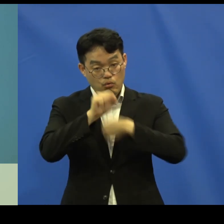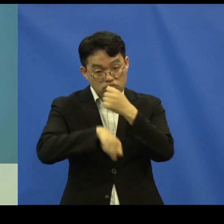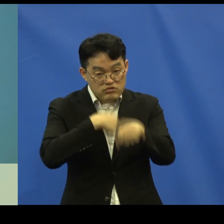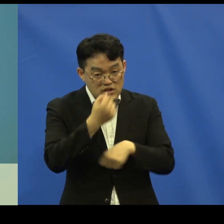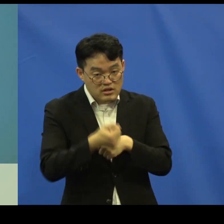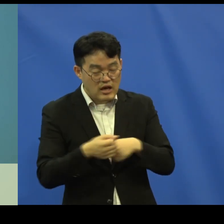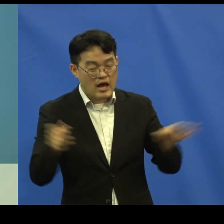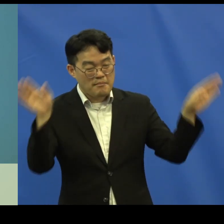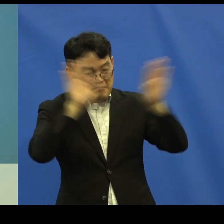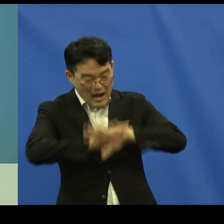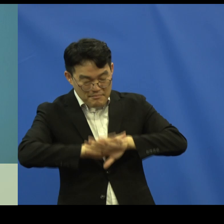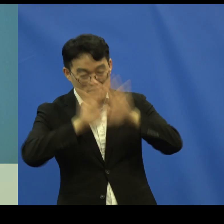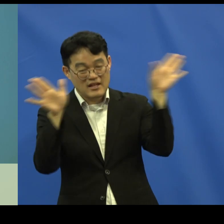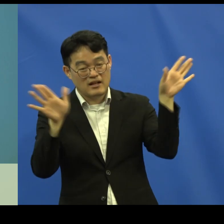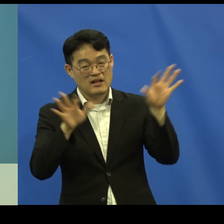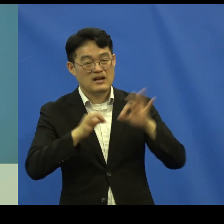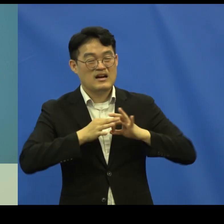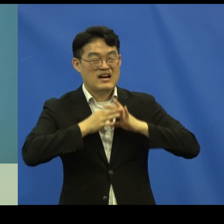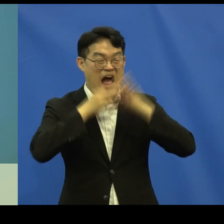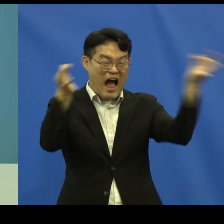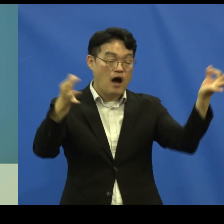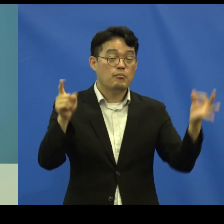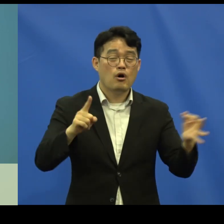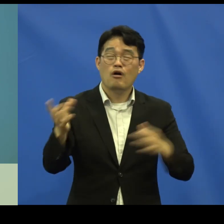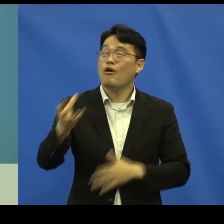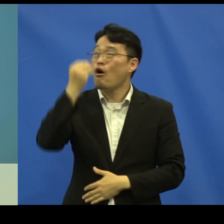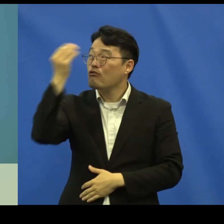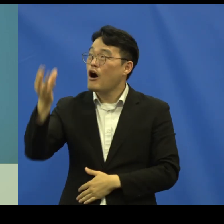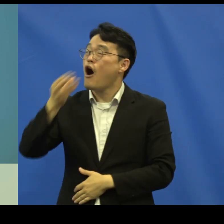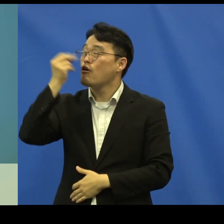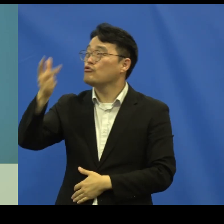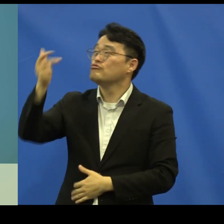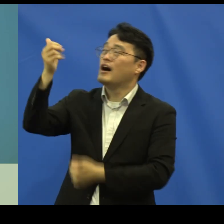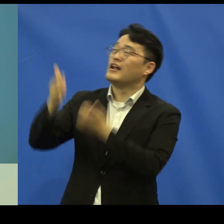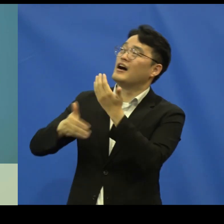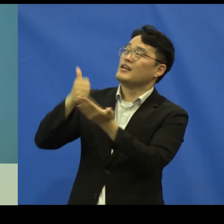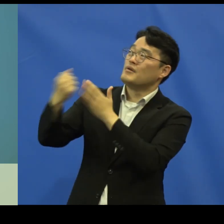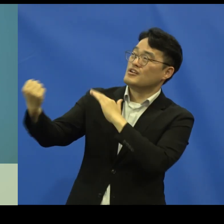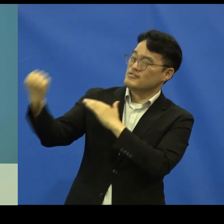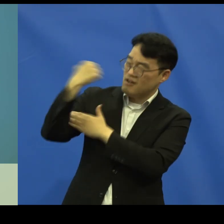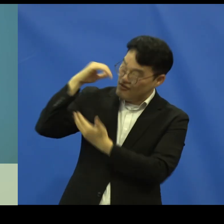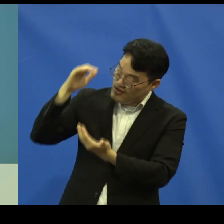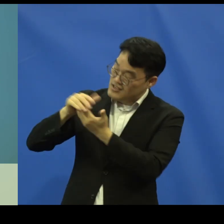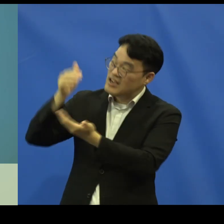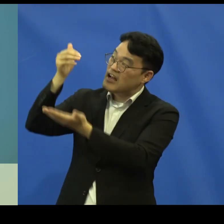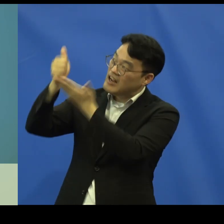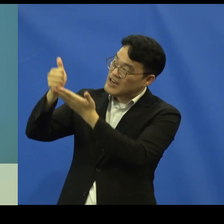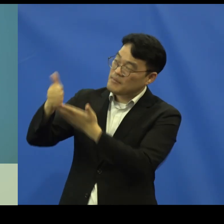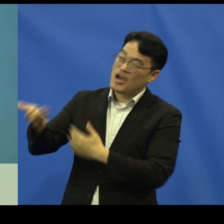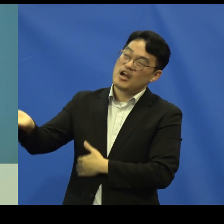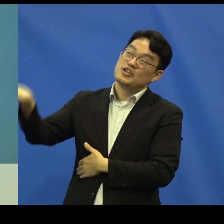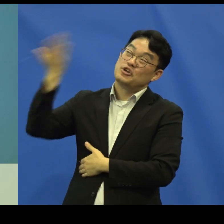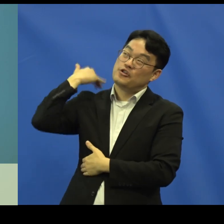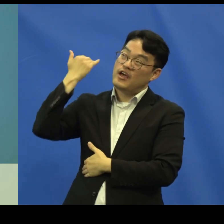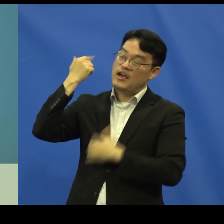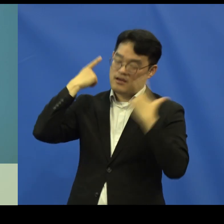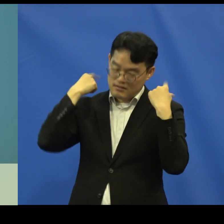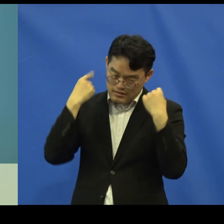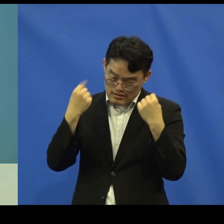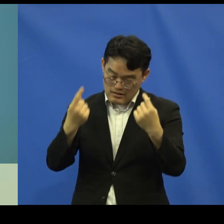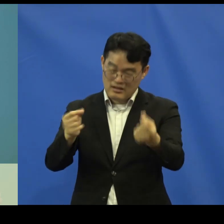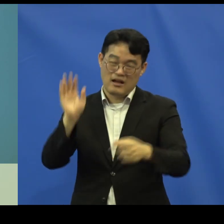이르기를 거룩하다 거룩하다 거룩하다 주 하나님 곧 전능하신 이여 전에도 계셨고 이제도 계시고 장차